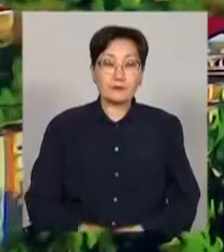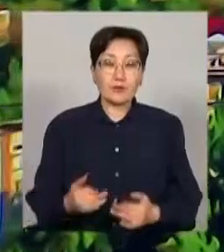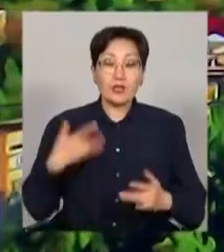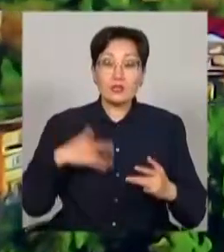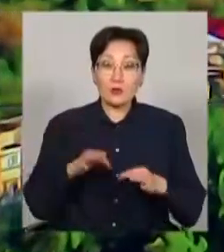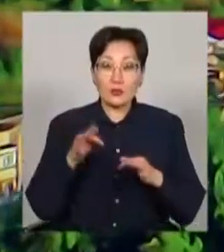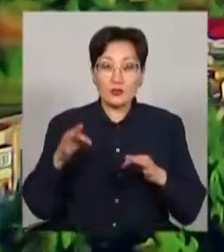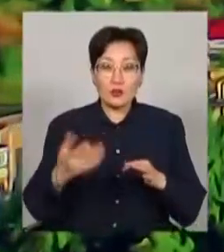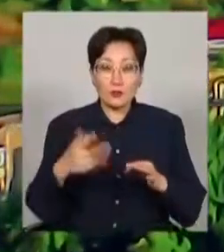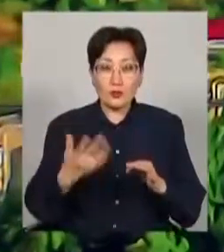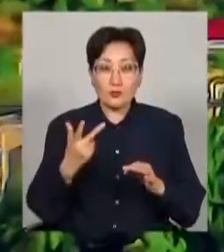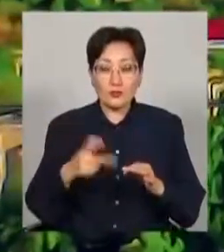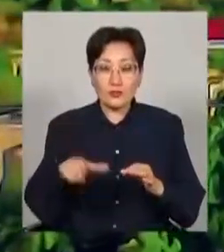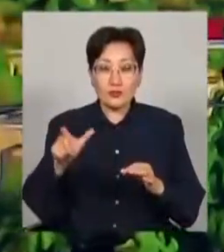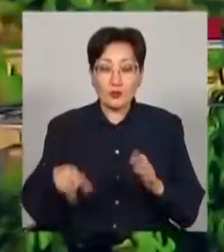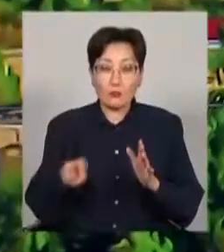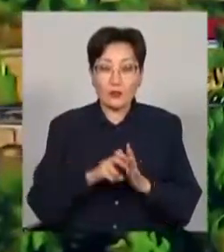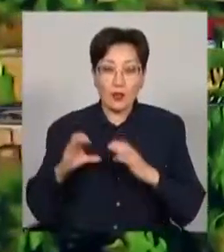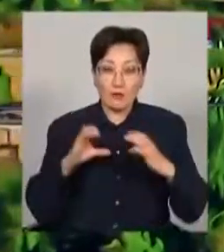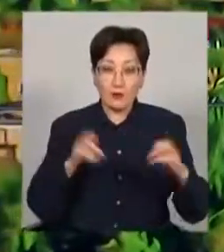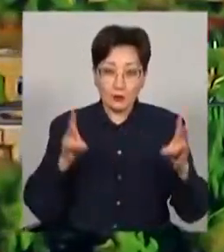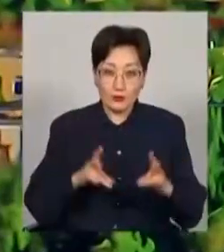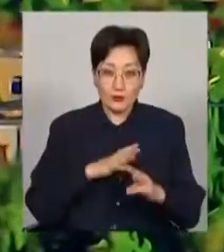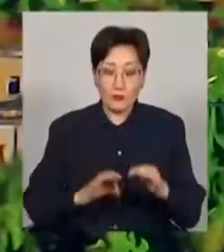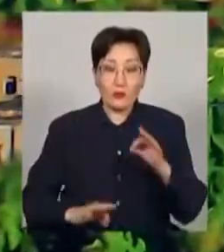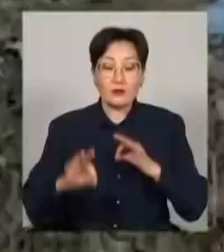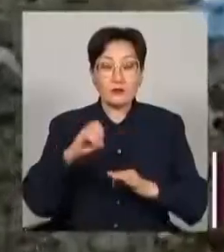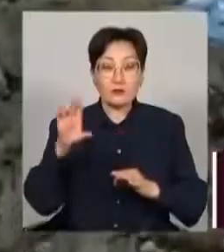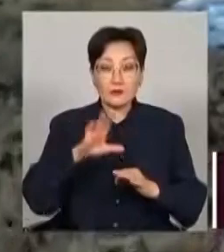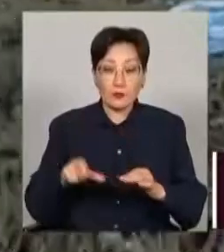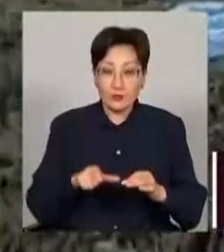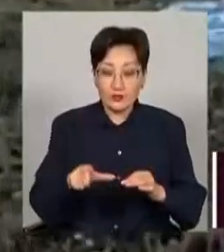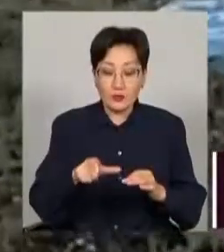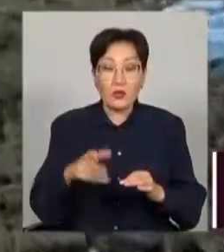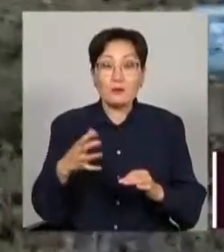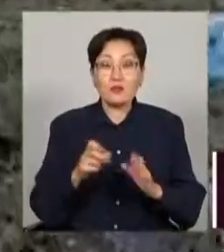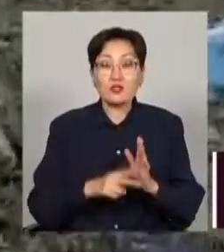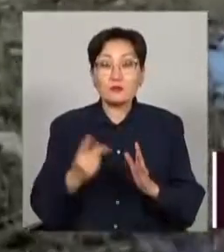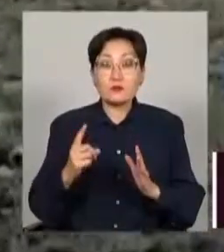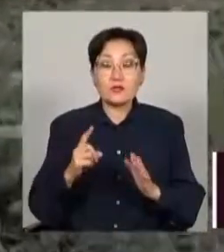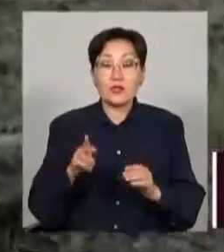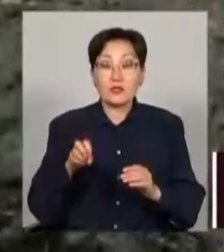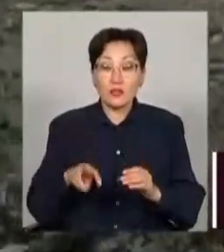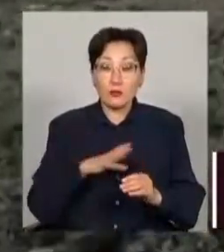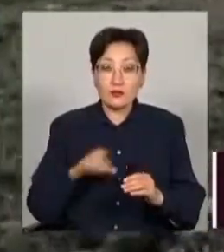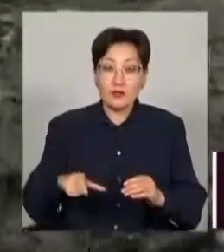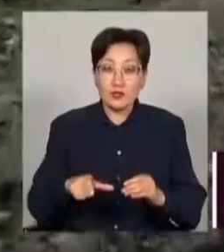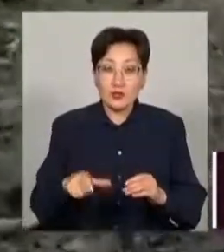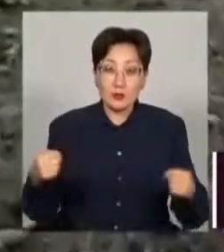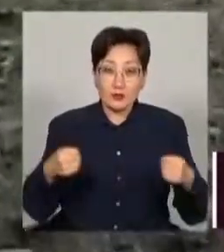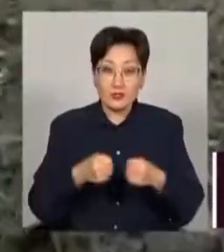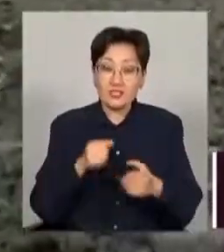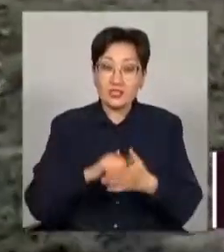Жамбыл облысында 53 адам мінген автобус апатқа ұшырады. Батыс Еуропа Батыс Қытай тас жолының 571-ші шақырымында болған жол көлік